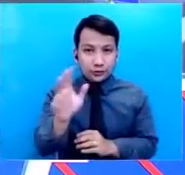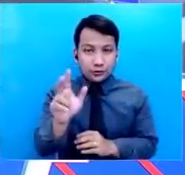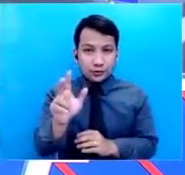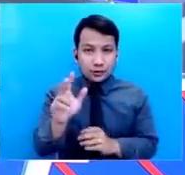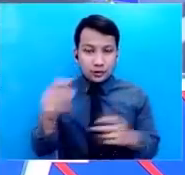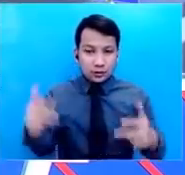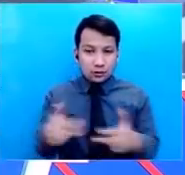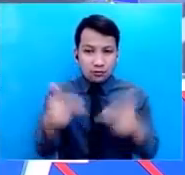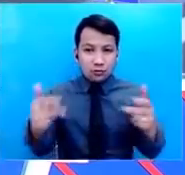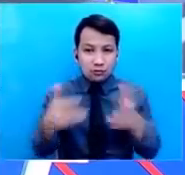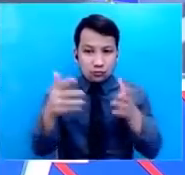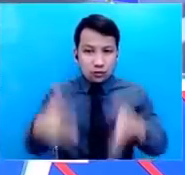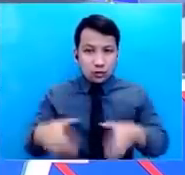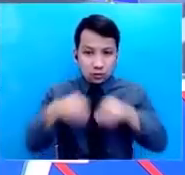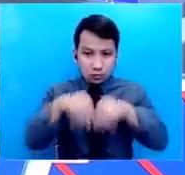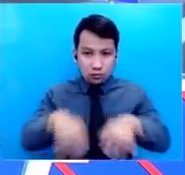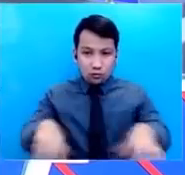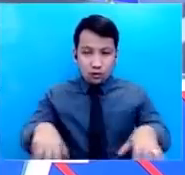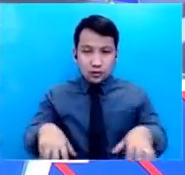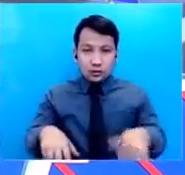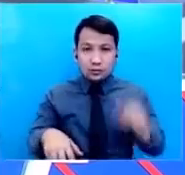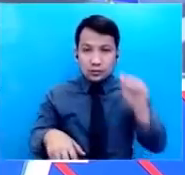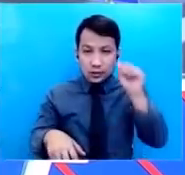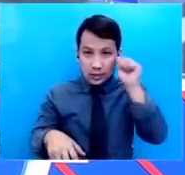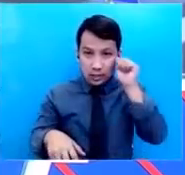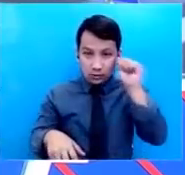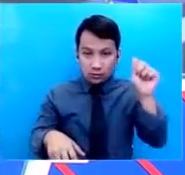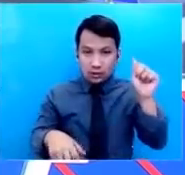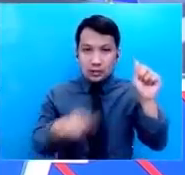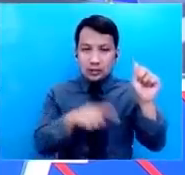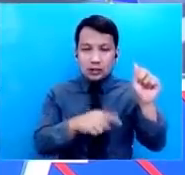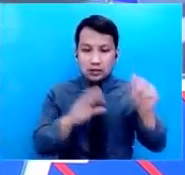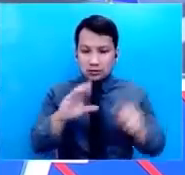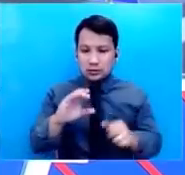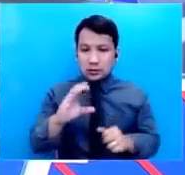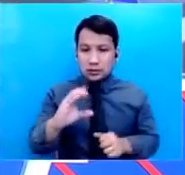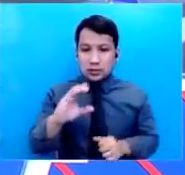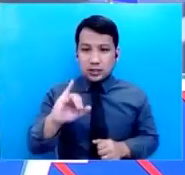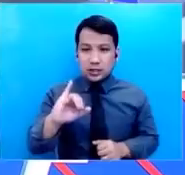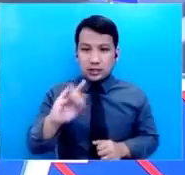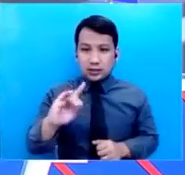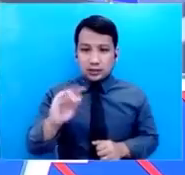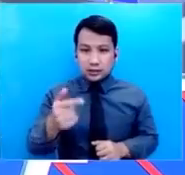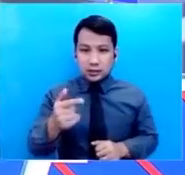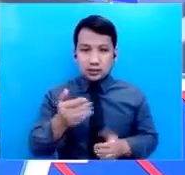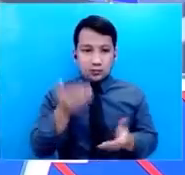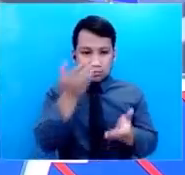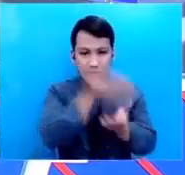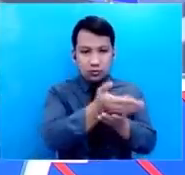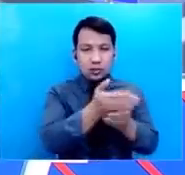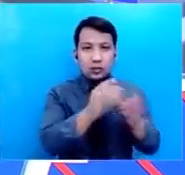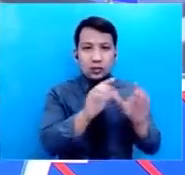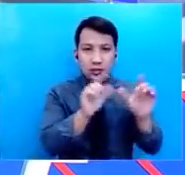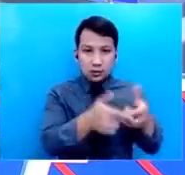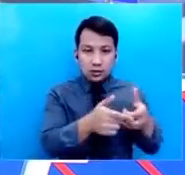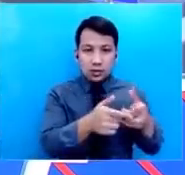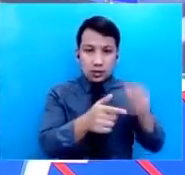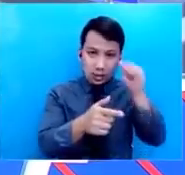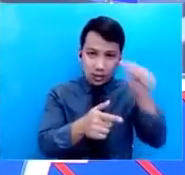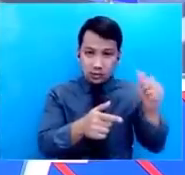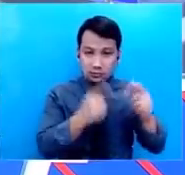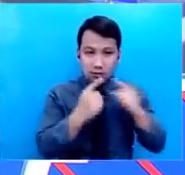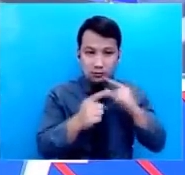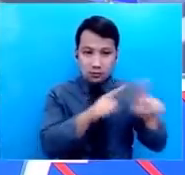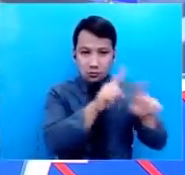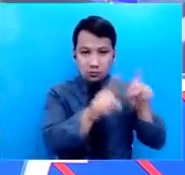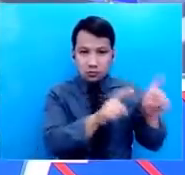naman dumulog na ang CIDG sa kampo ni Ang para mas mapabilis ang investigasyon. Nasa frontline ng balitang yan si